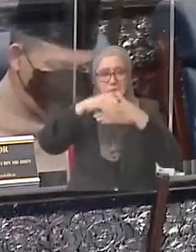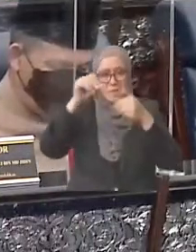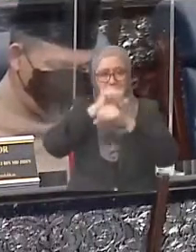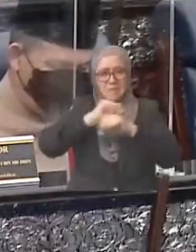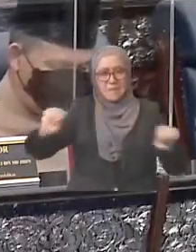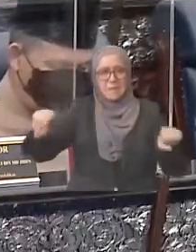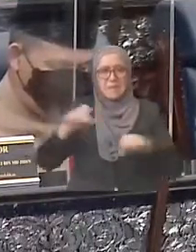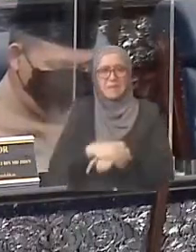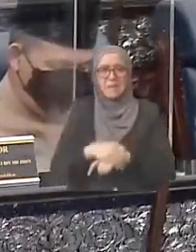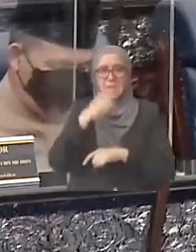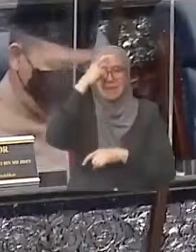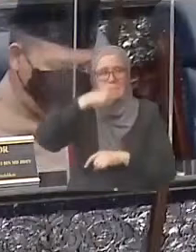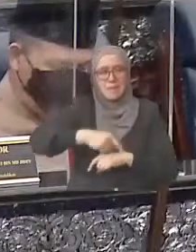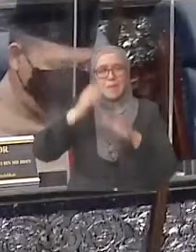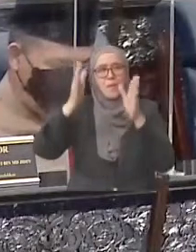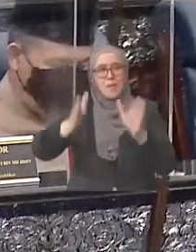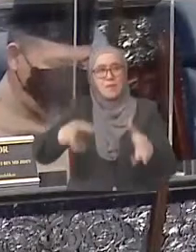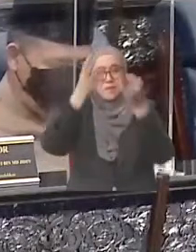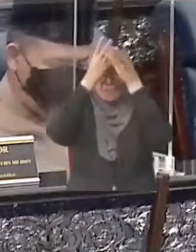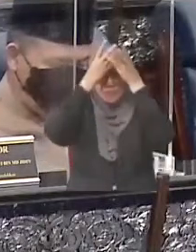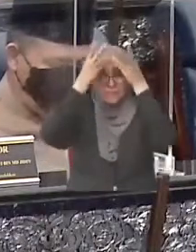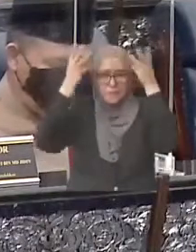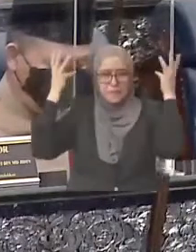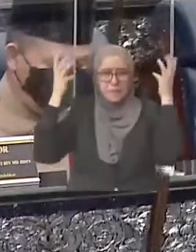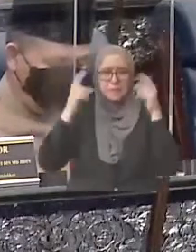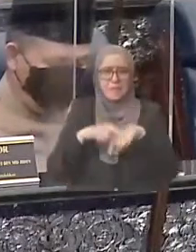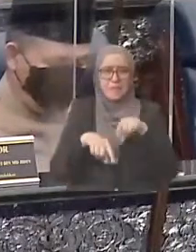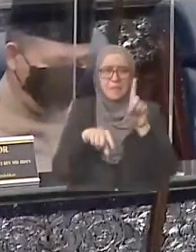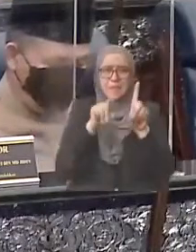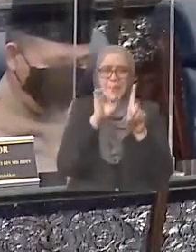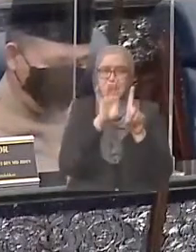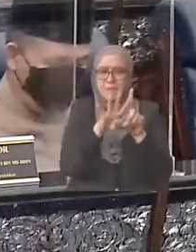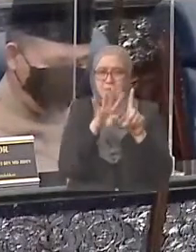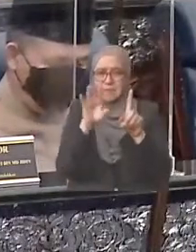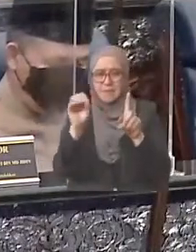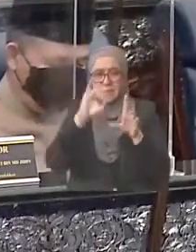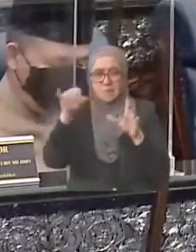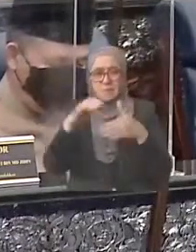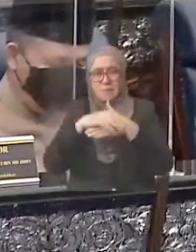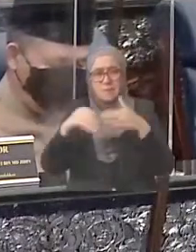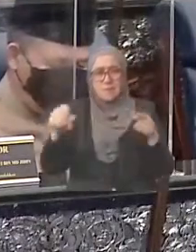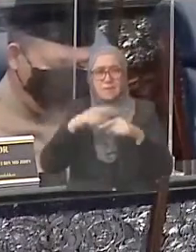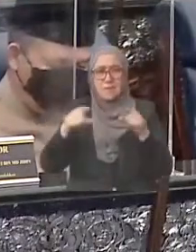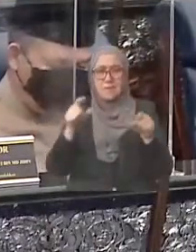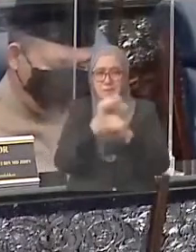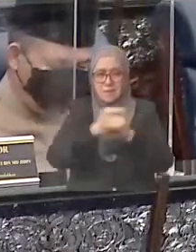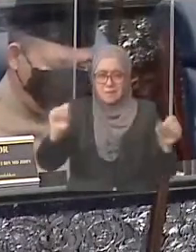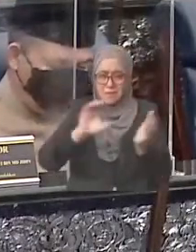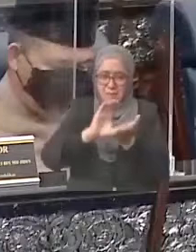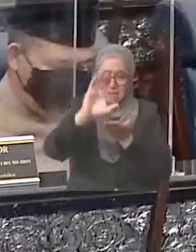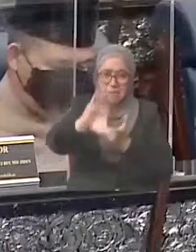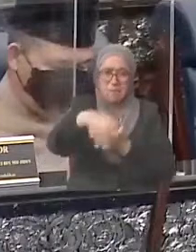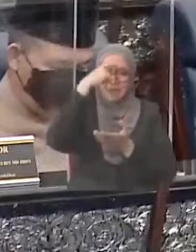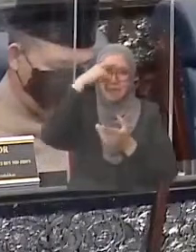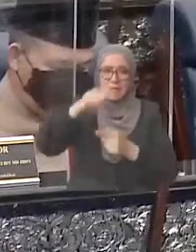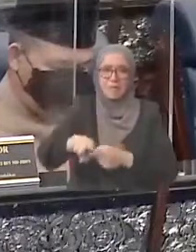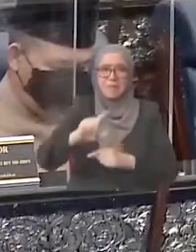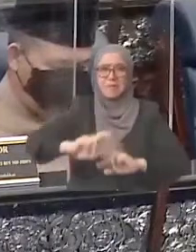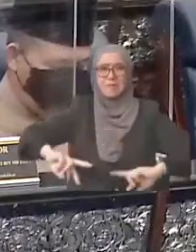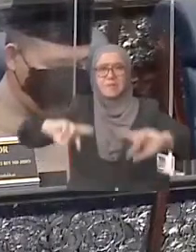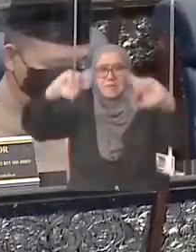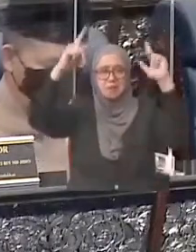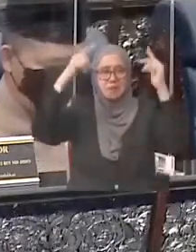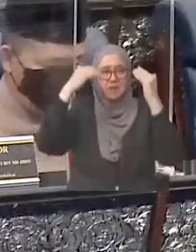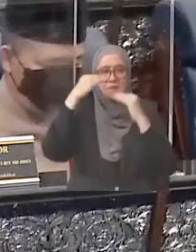274 juta Ringgit diperuntukkan antaranya bagi melaksanakan program peningkatan taraf hidup orang asli seperti pemberian subsidi